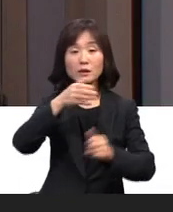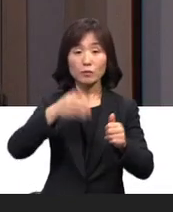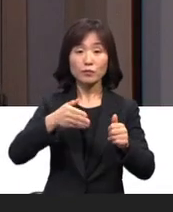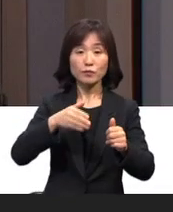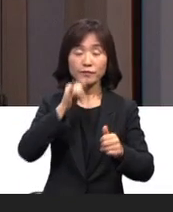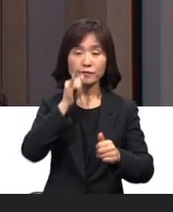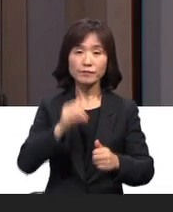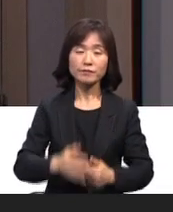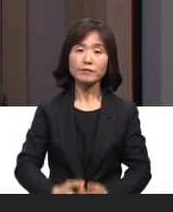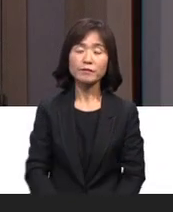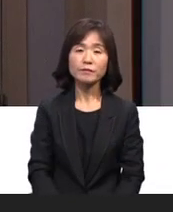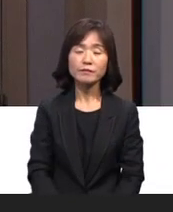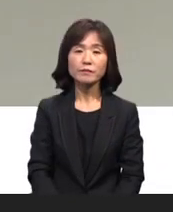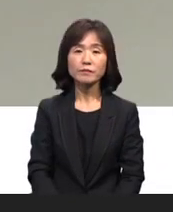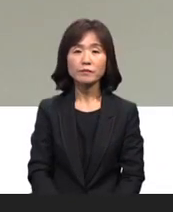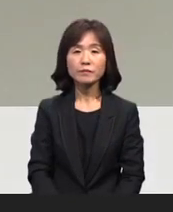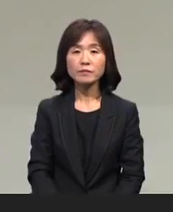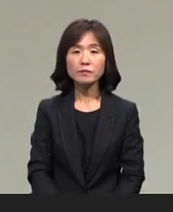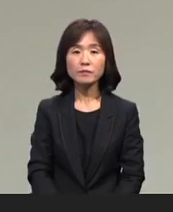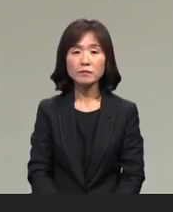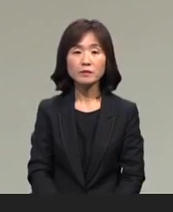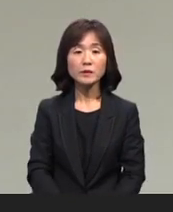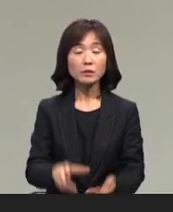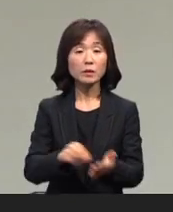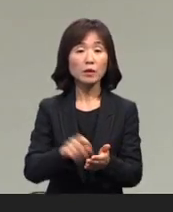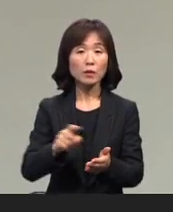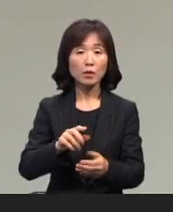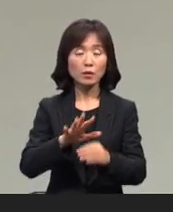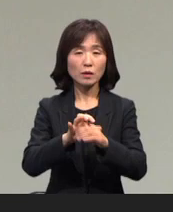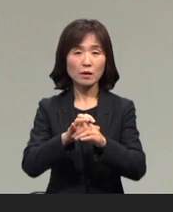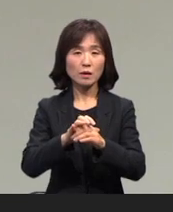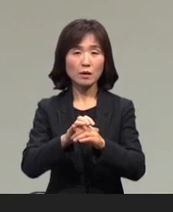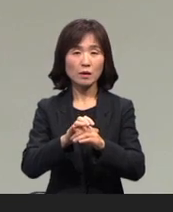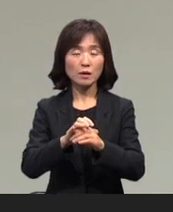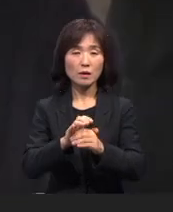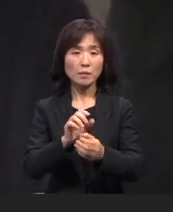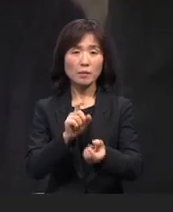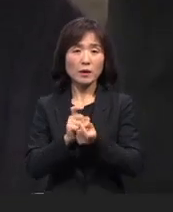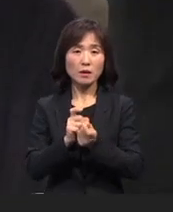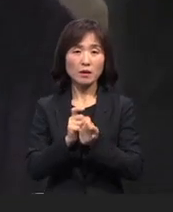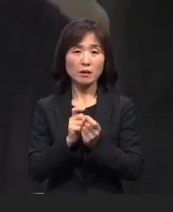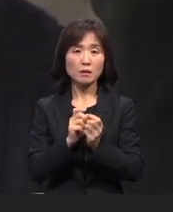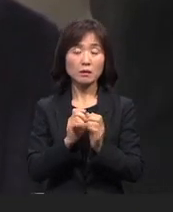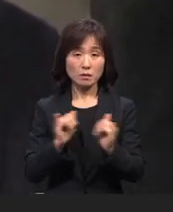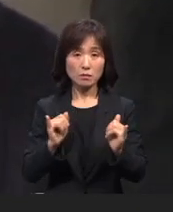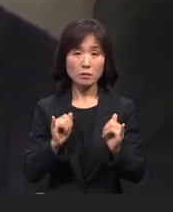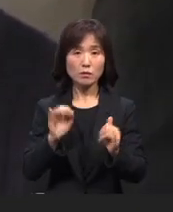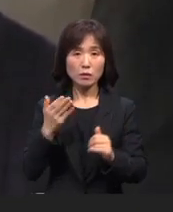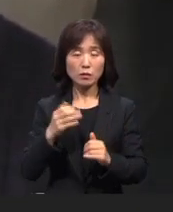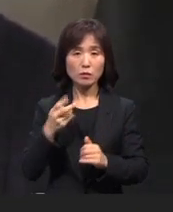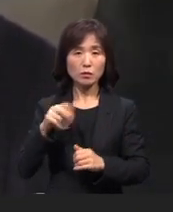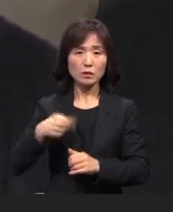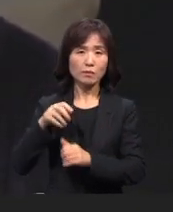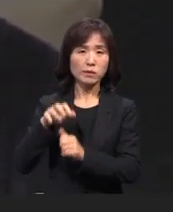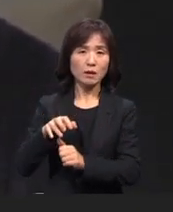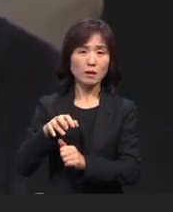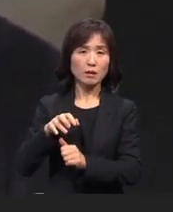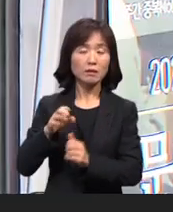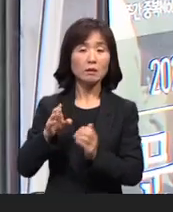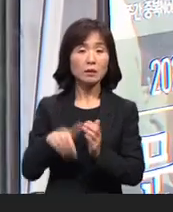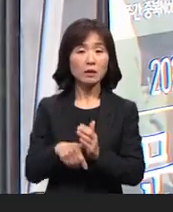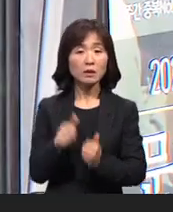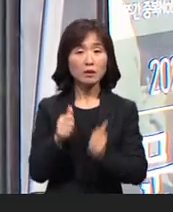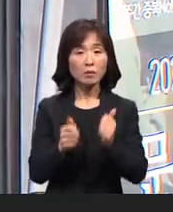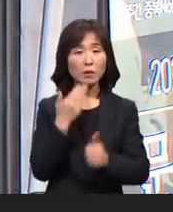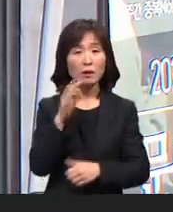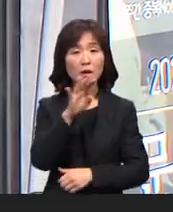그렇게 좀 당부 드리고 있고요. 문제는 코로나 바이러스 확진자가 되거나 자가 격리됐을 때 시험을 제대로 치를 수